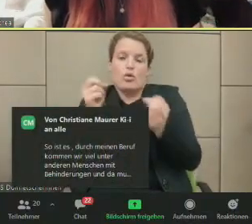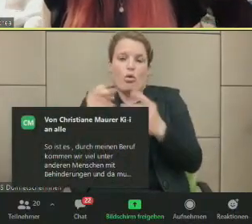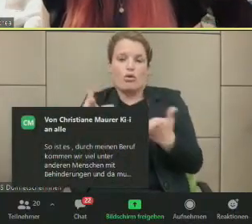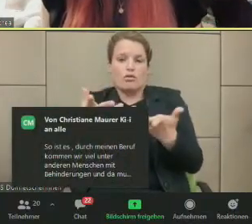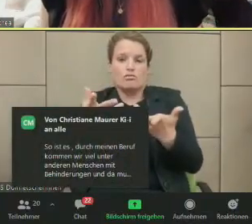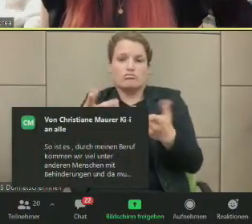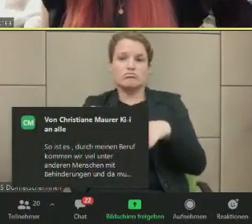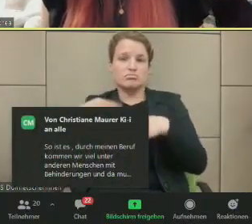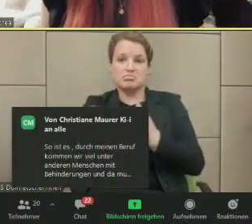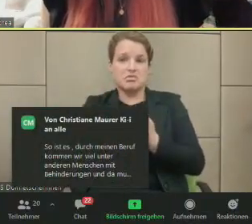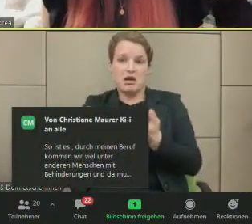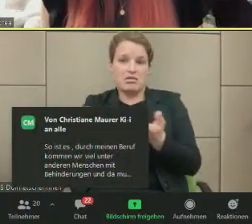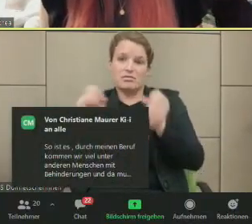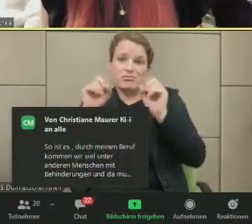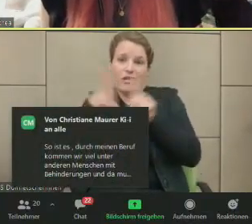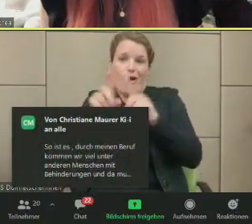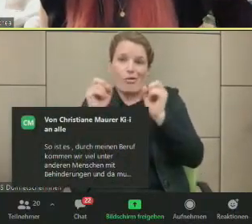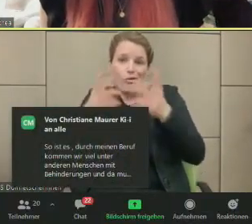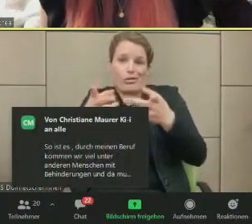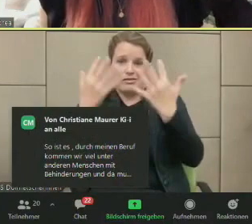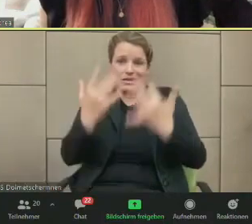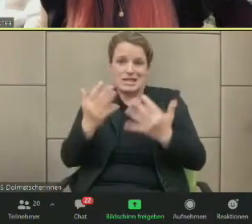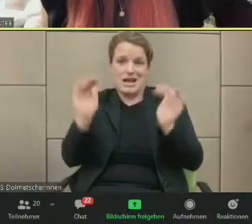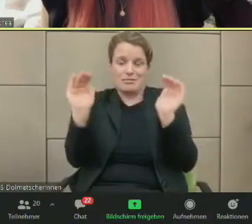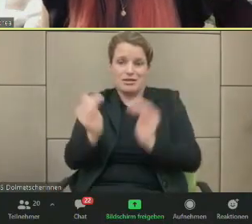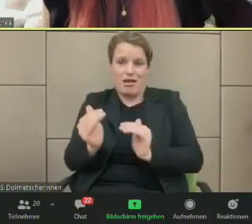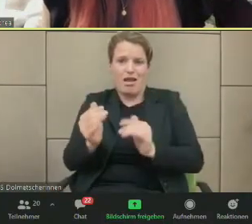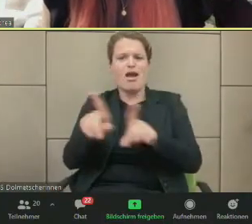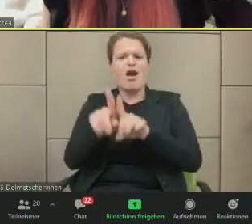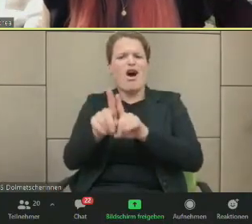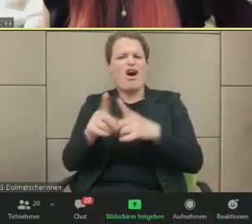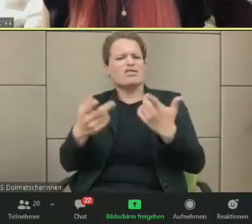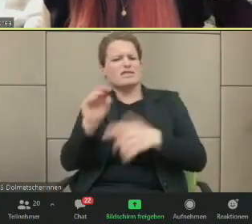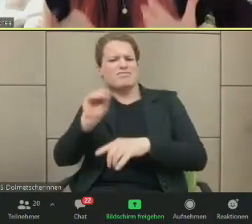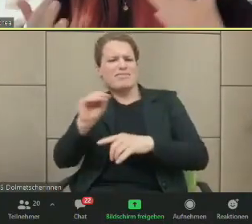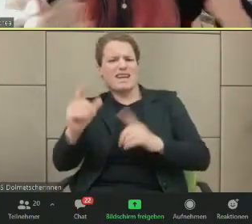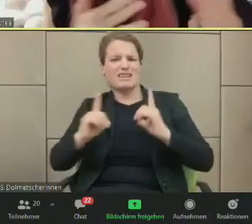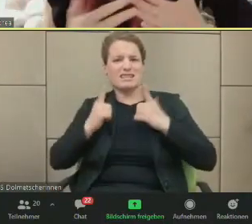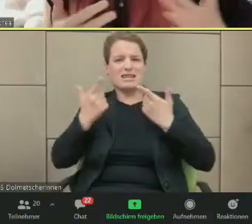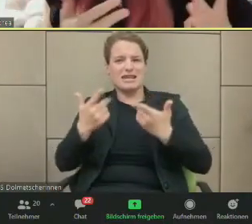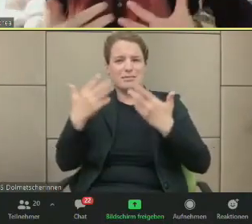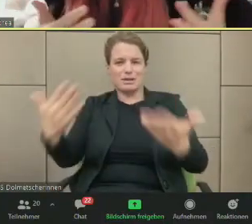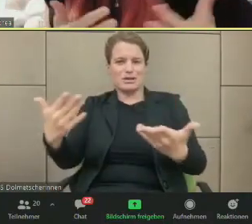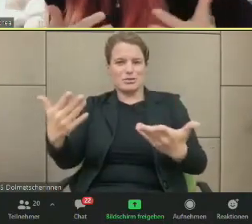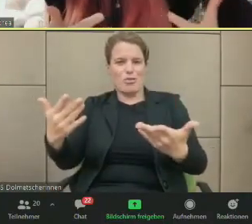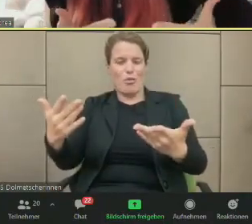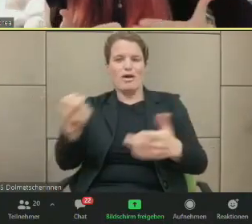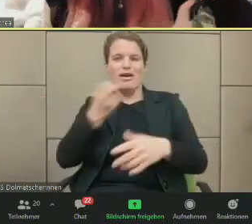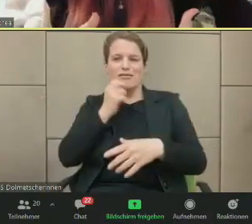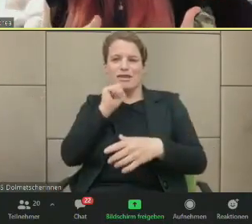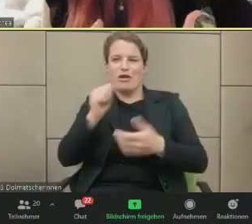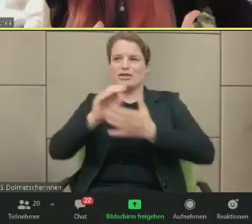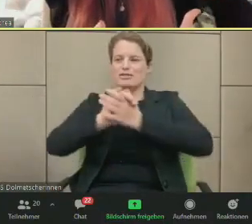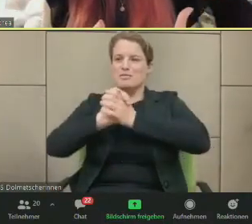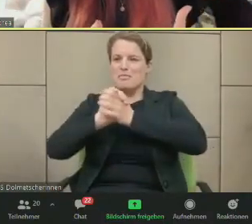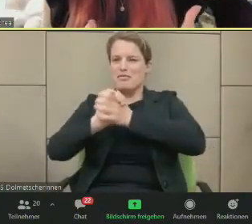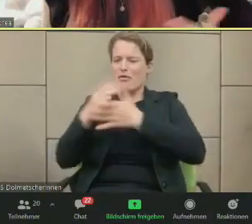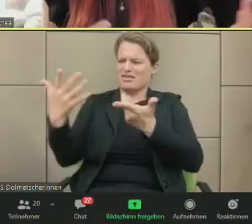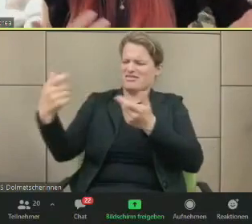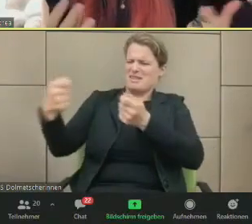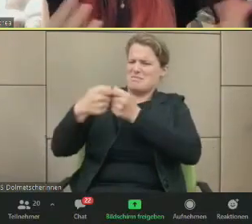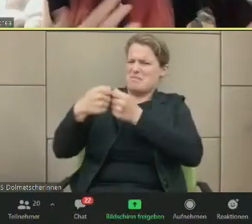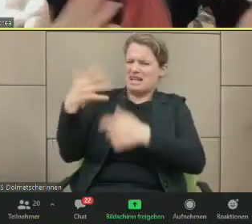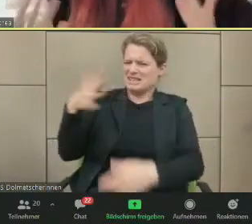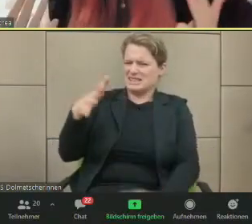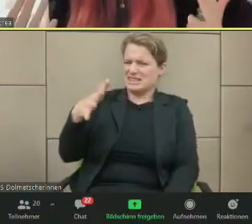verliert. Man will ja im echten Leben auch nicht mit Menschen befreundet sein, wo man eigentlich gar nicht auf derselben Wellenlänge ist und wo